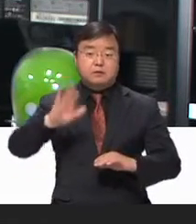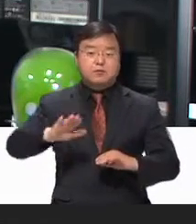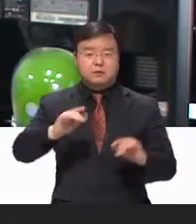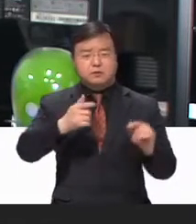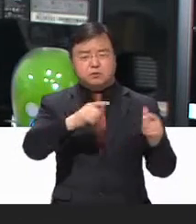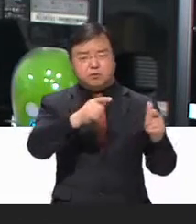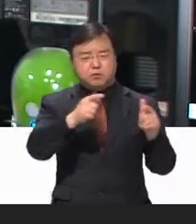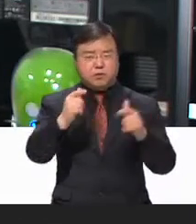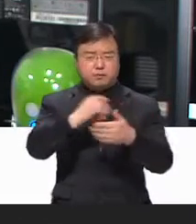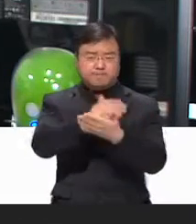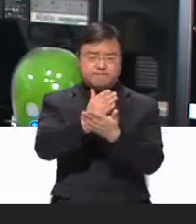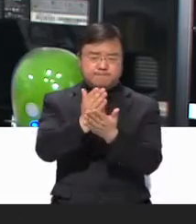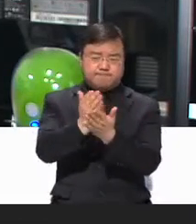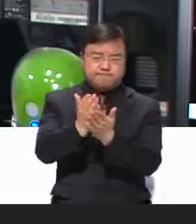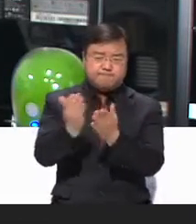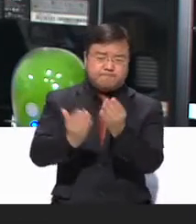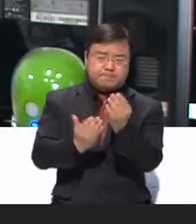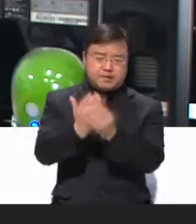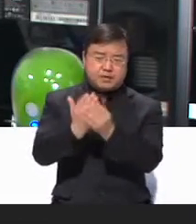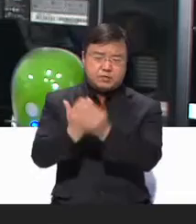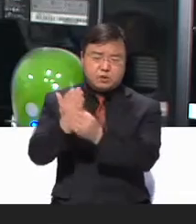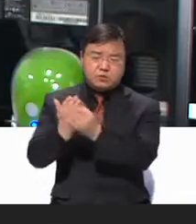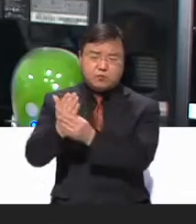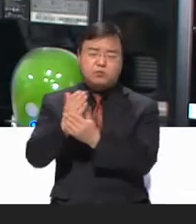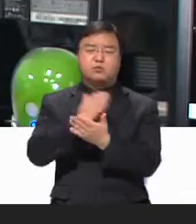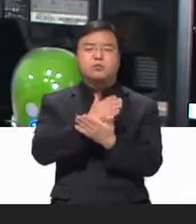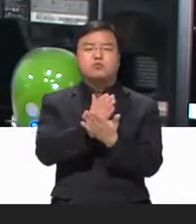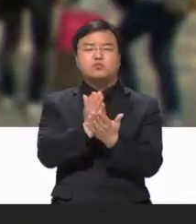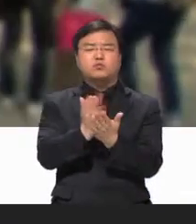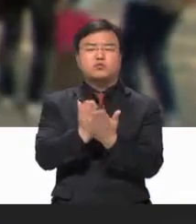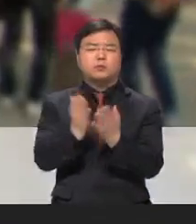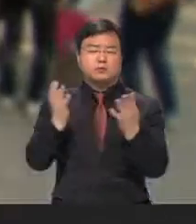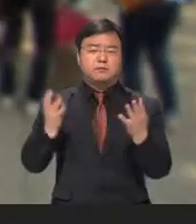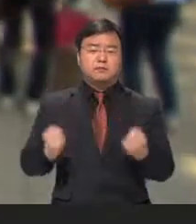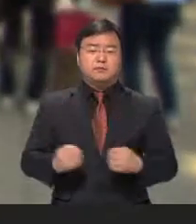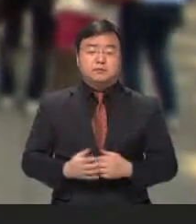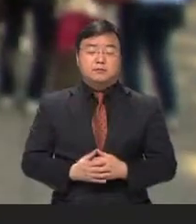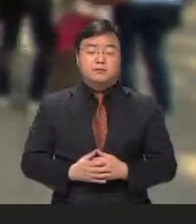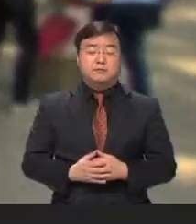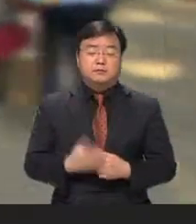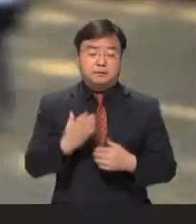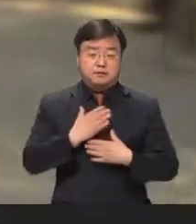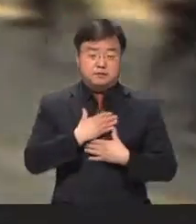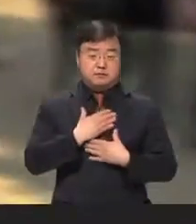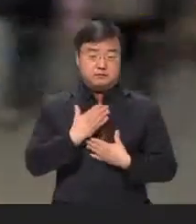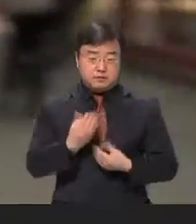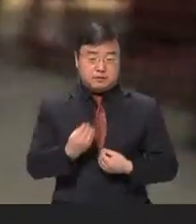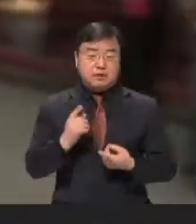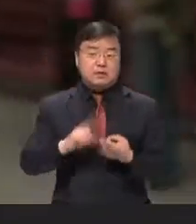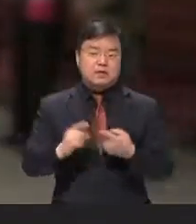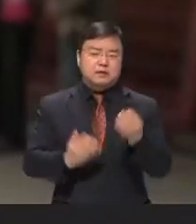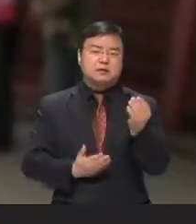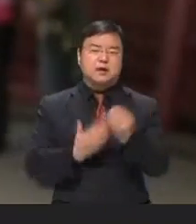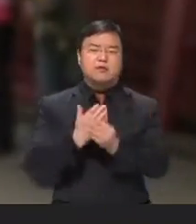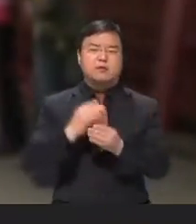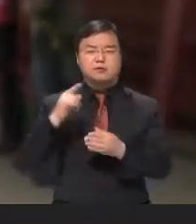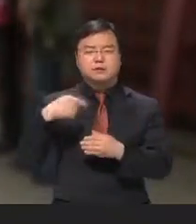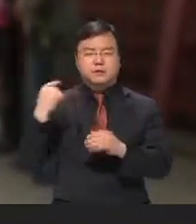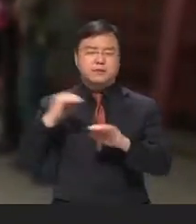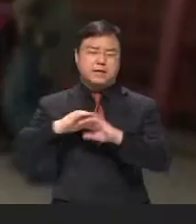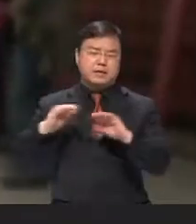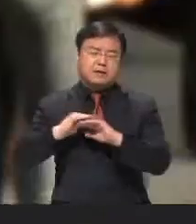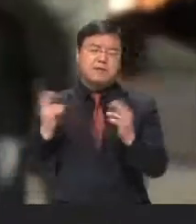방면으로 그쳐 사고들은 안전사고 틀은 많이 발생이 될 수 있거든요 안전 사고가 터진 뒤에야 쏟아지는 각종 대책